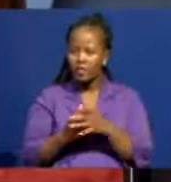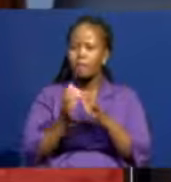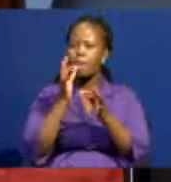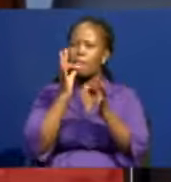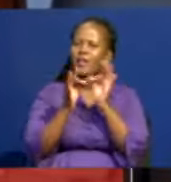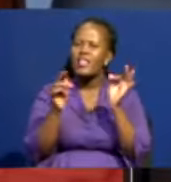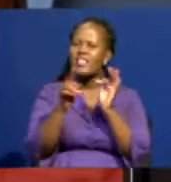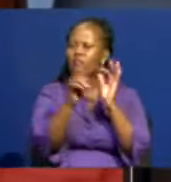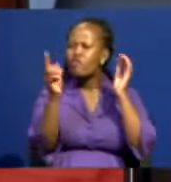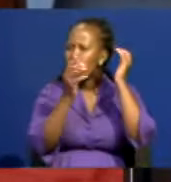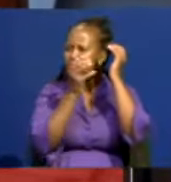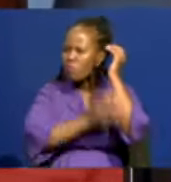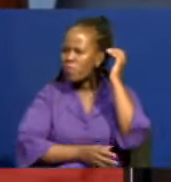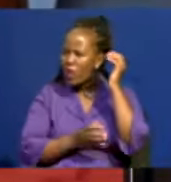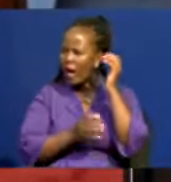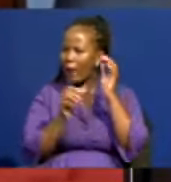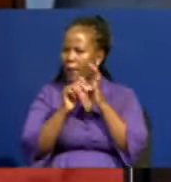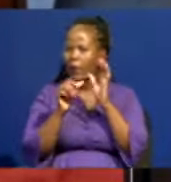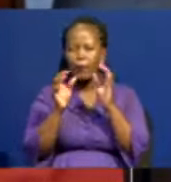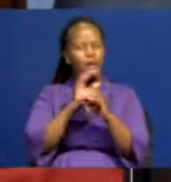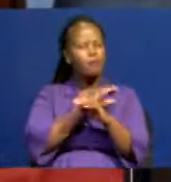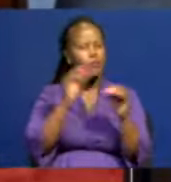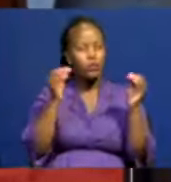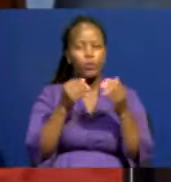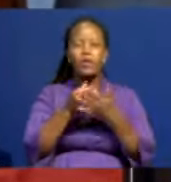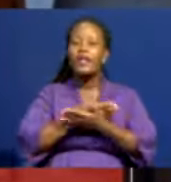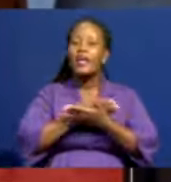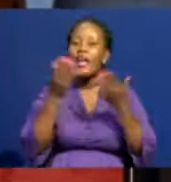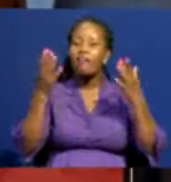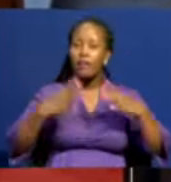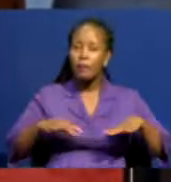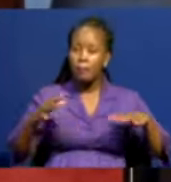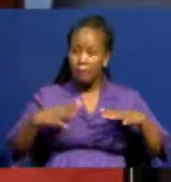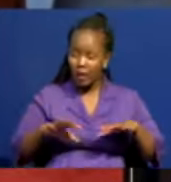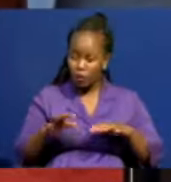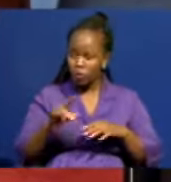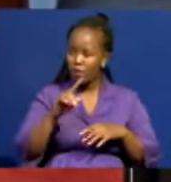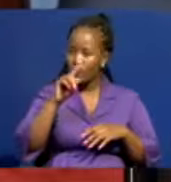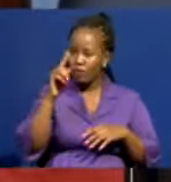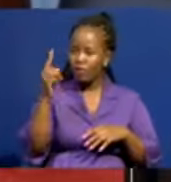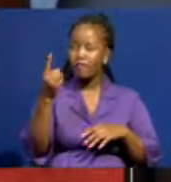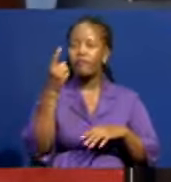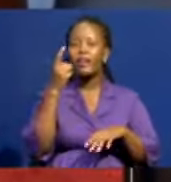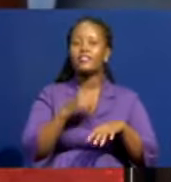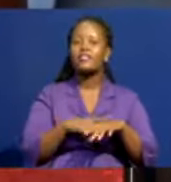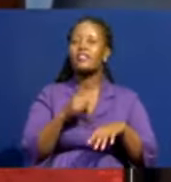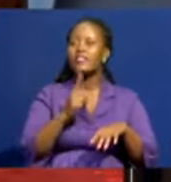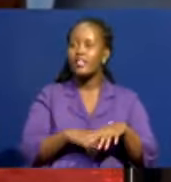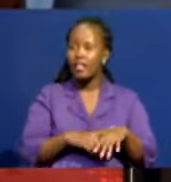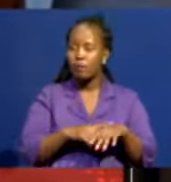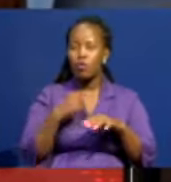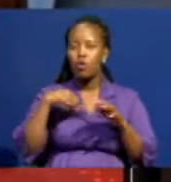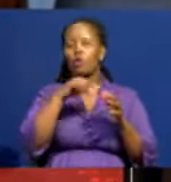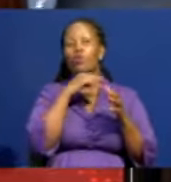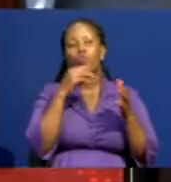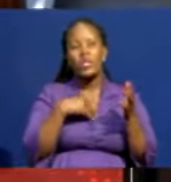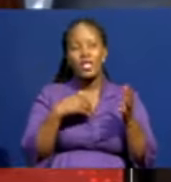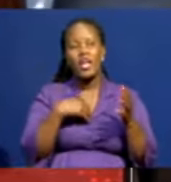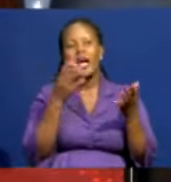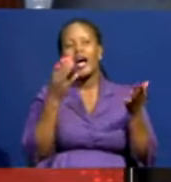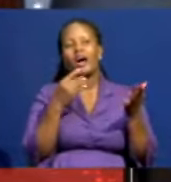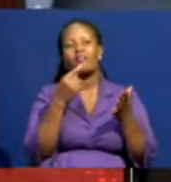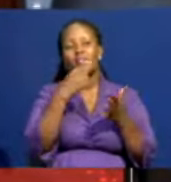mtu huna mali, kila Mkenya kwa mara ya kwanza, kwa sababu tumepitisha sheria, wengine